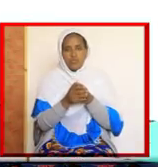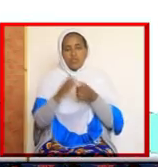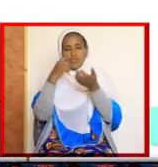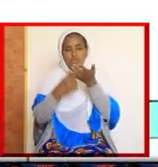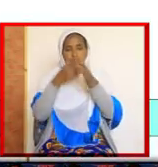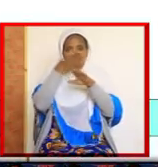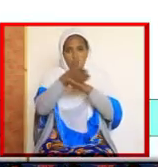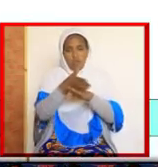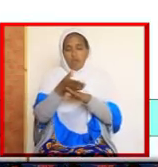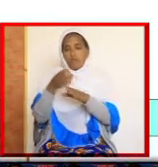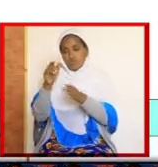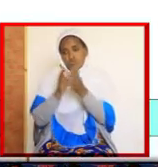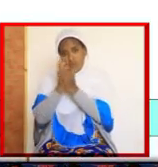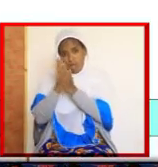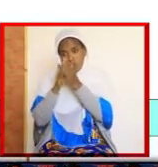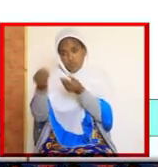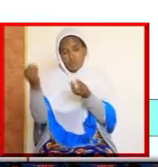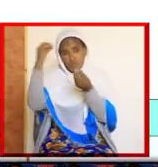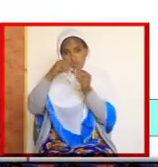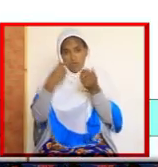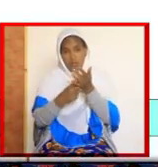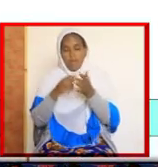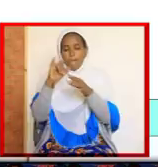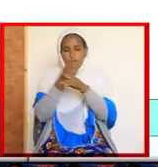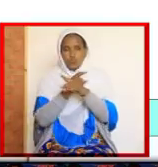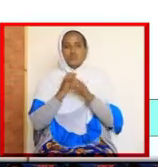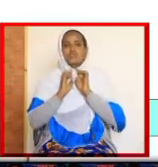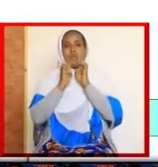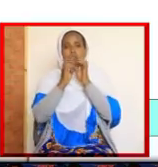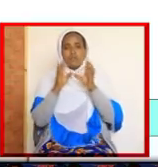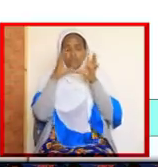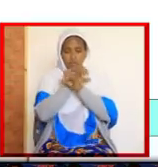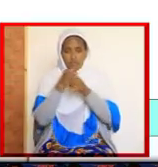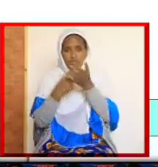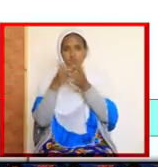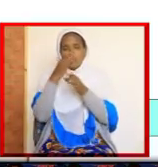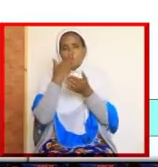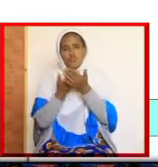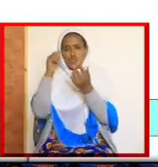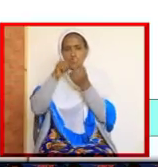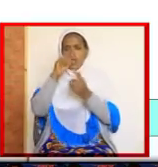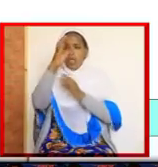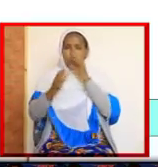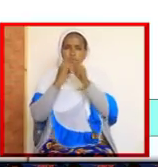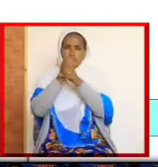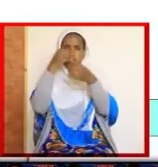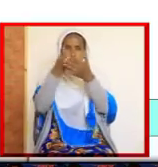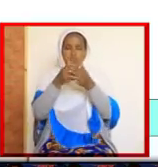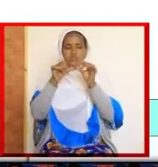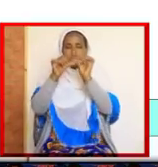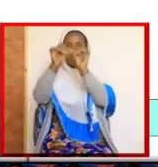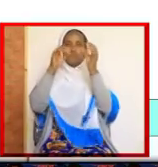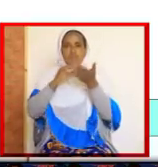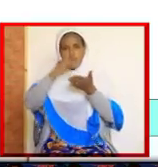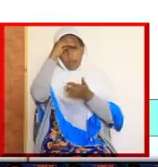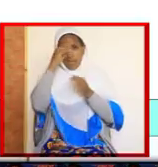ከዚያ ከጨመረበት መዝገብ ቅዳሴን ካጠናቀቀ ጥሩ ነው። በዚህ ሁሉ እስከ 5 ዓመት እነዚህን ሊማር ይችላል።